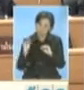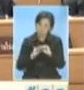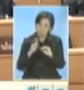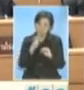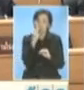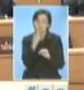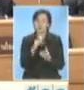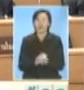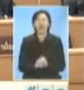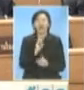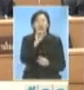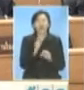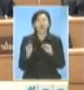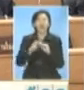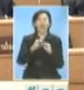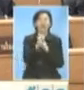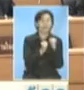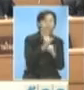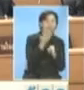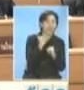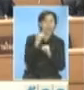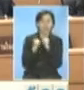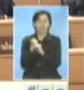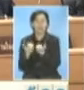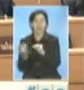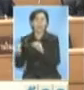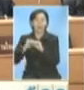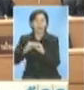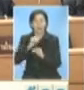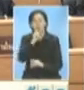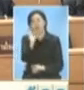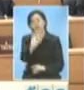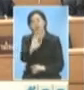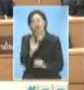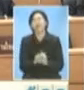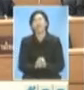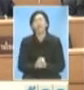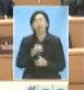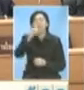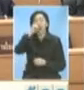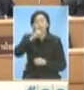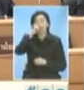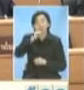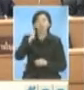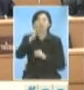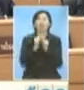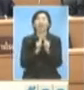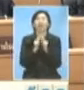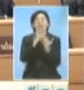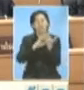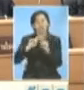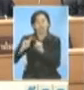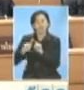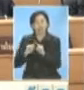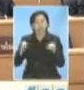ต่ไม่ใช่บอกมันเพิ่มขึ้นมากกว่าปีที่แล้ววันนี้เราบอกไงครับว่าเรากำลังจะขยายประเทศเพื่อไปสู้กับประเทศเพื่อนบ้านต้อน